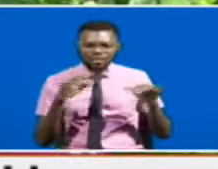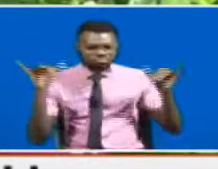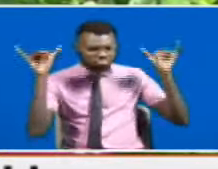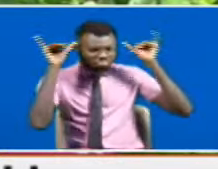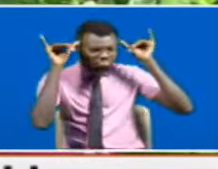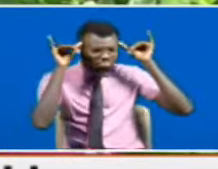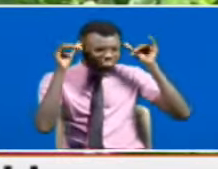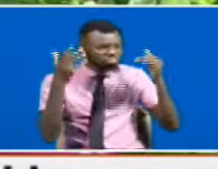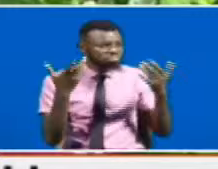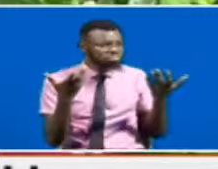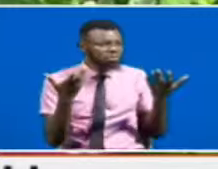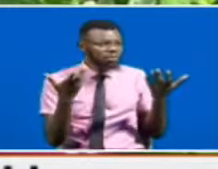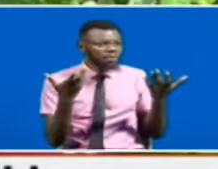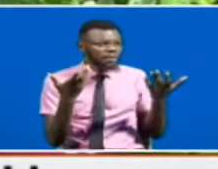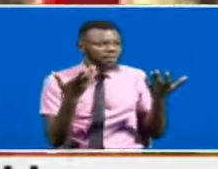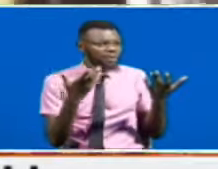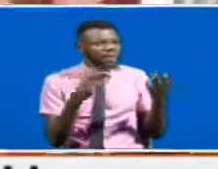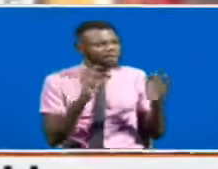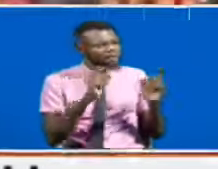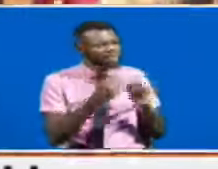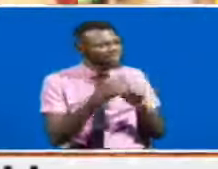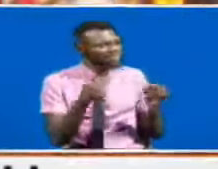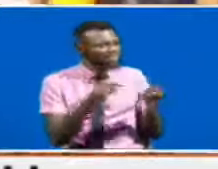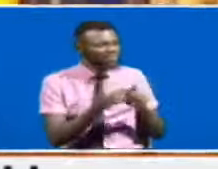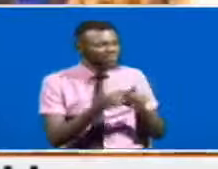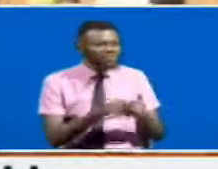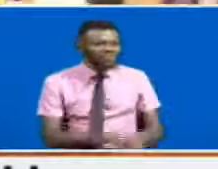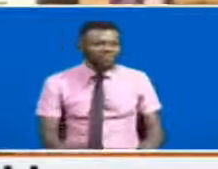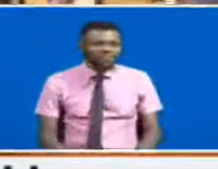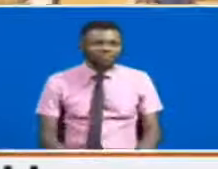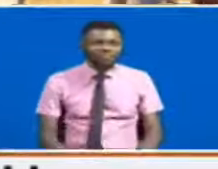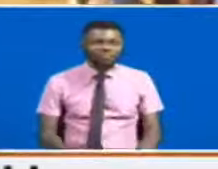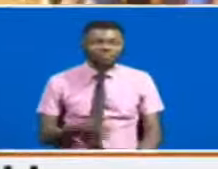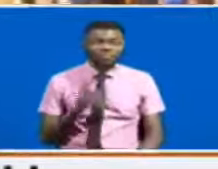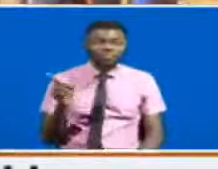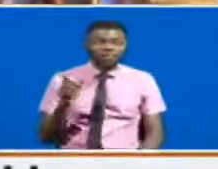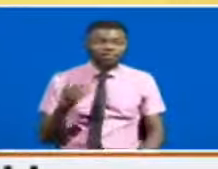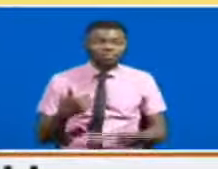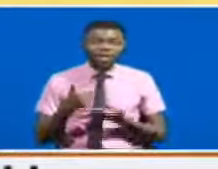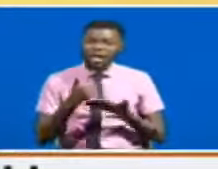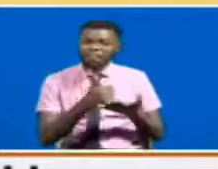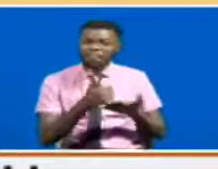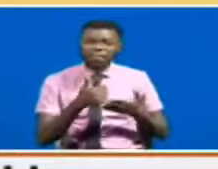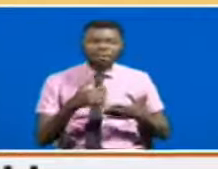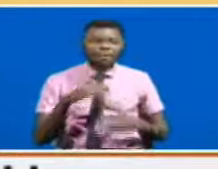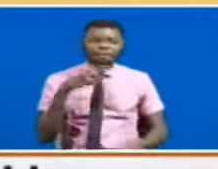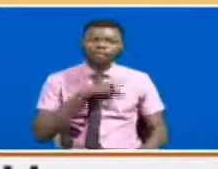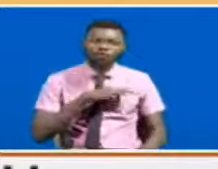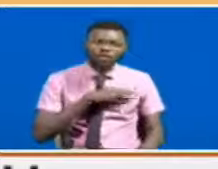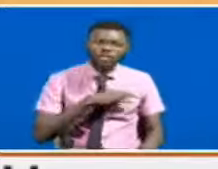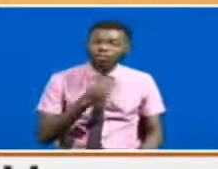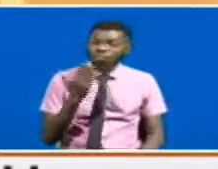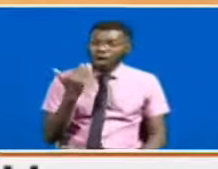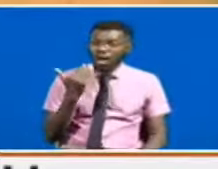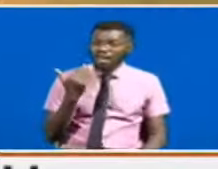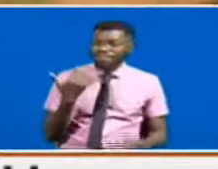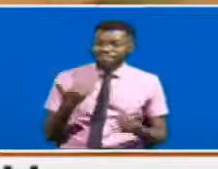vile nilikuwa nafanyia wenzangu. Mchezo huu aidha umekuwa kitega uchumi kwa mashabiki, kwani